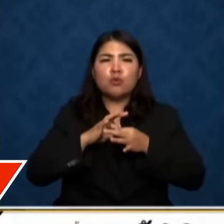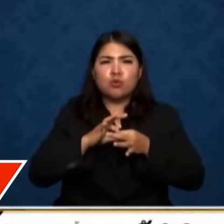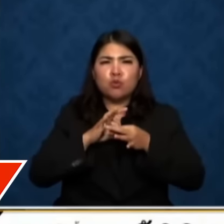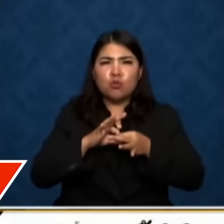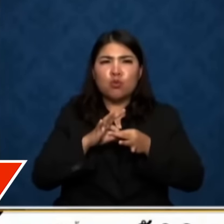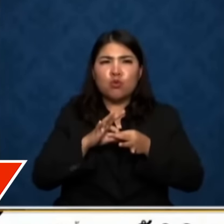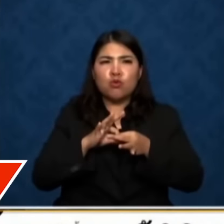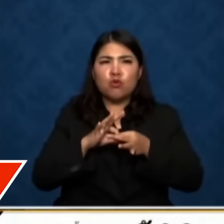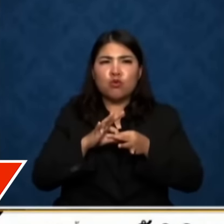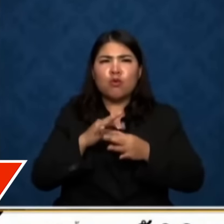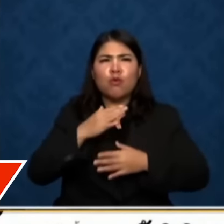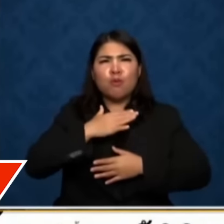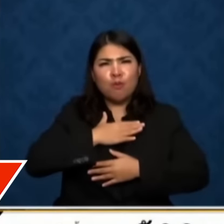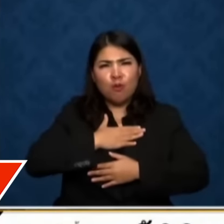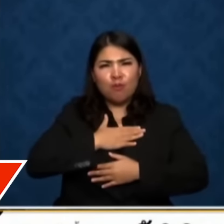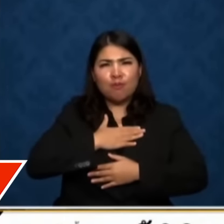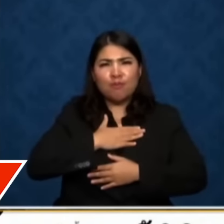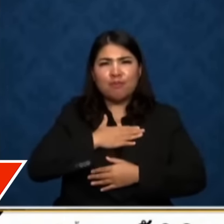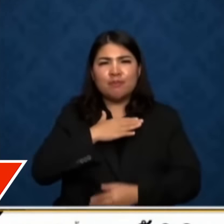าผมอาจจะ